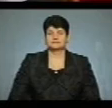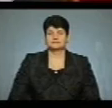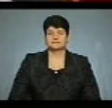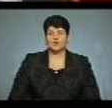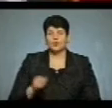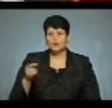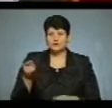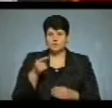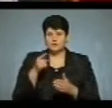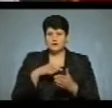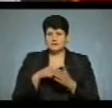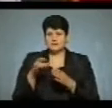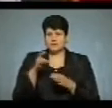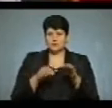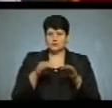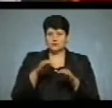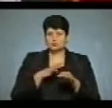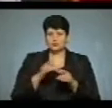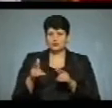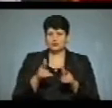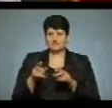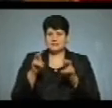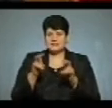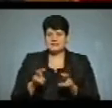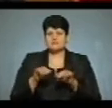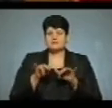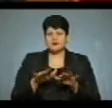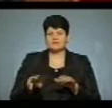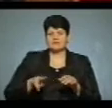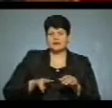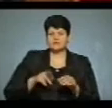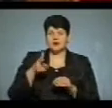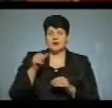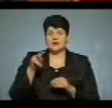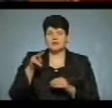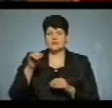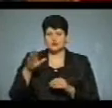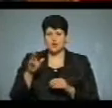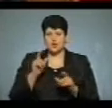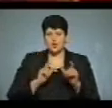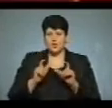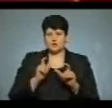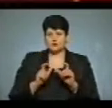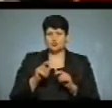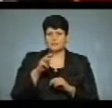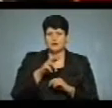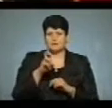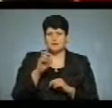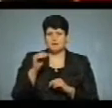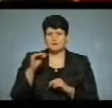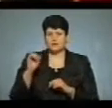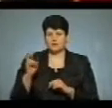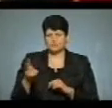У Тернопільському міськрайонному суді відбулося підготовче засідання у справі директора Галицького коледжу Марії Баб'юк.